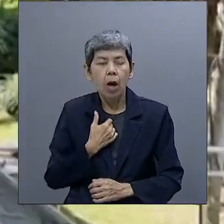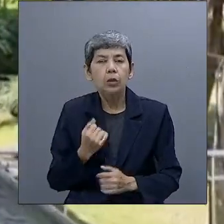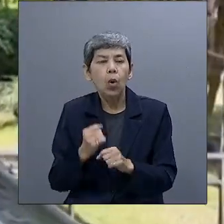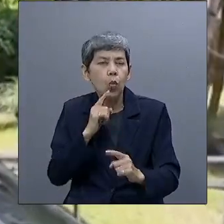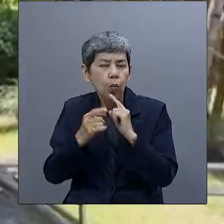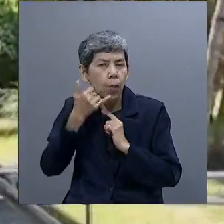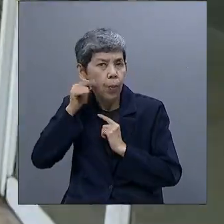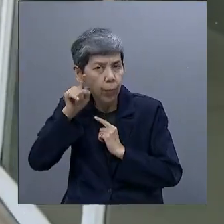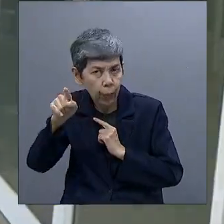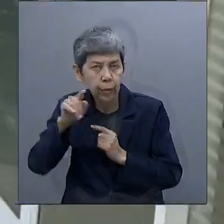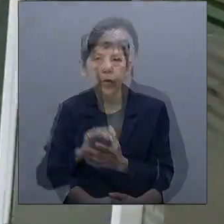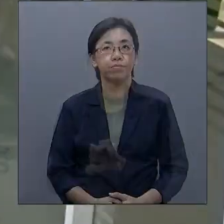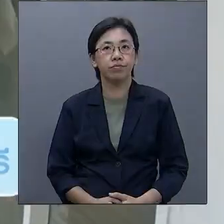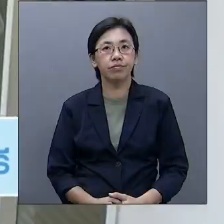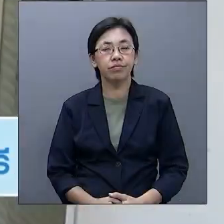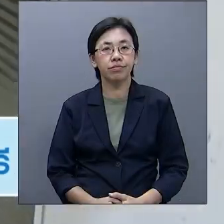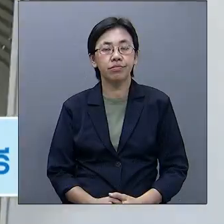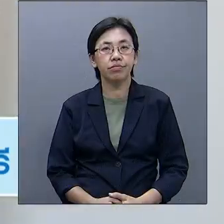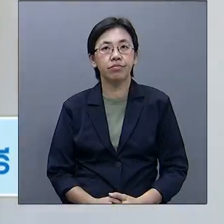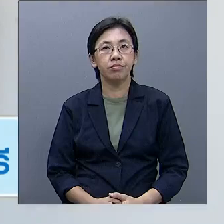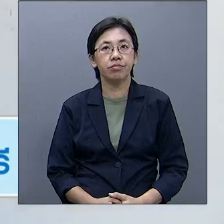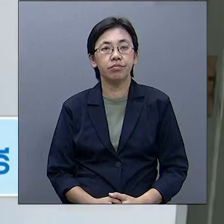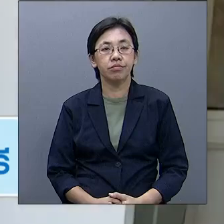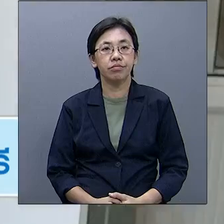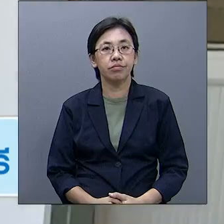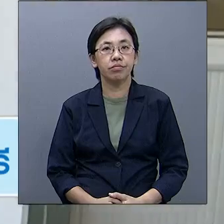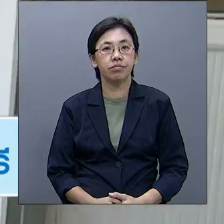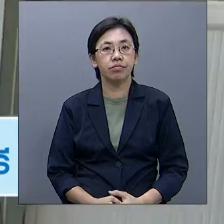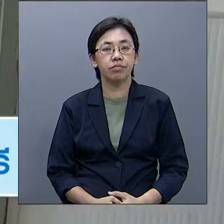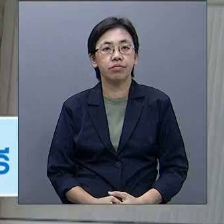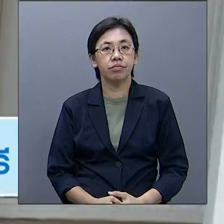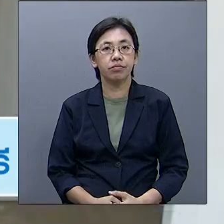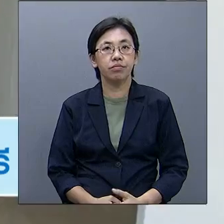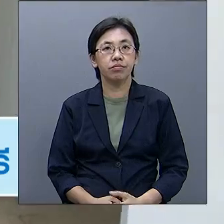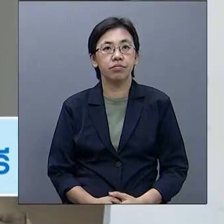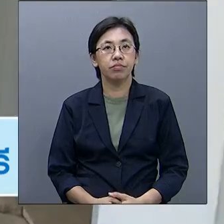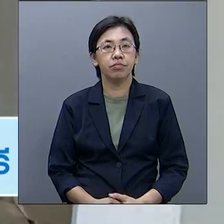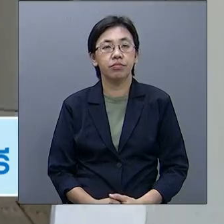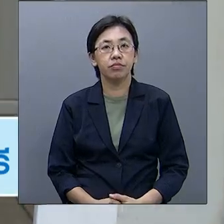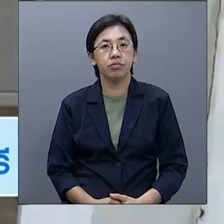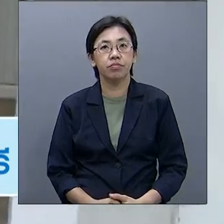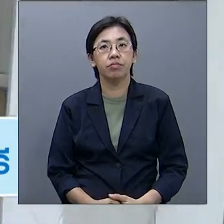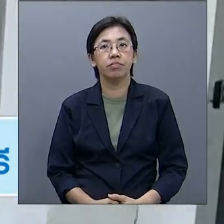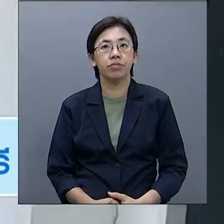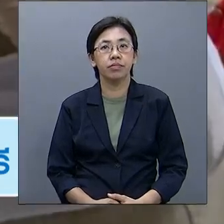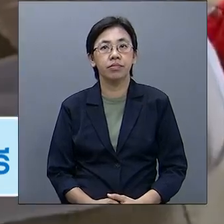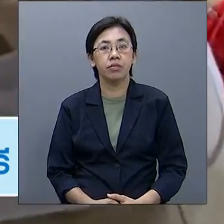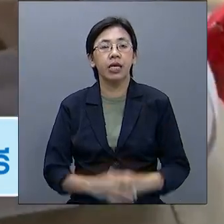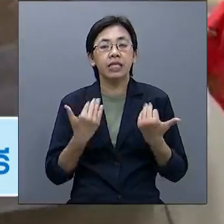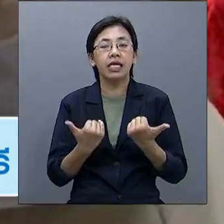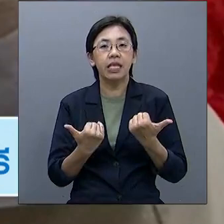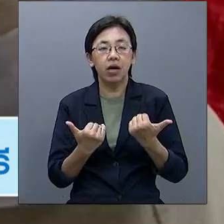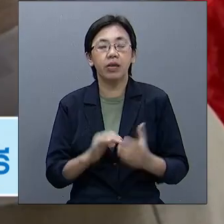สาวนวรัตน์ศักดิ์โชตนนท์ผู้อำนวยการศูนย์คุ้มครองคนไร้ที่พึ่งจังหวัดนนทบุรีร่วมกับนายพงพัฒน์แสงพิ